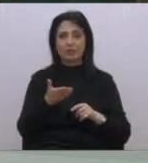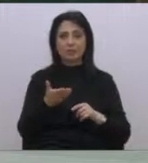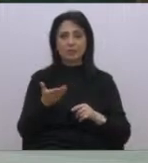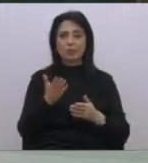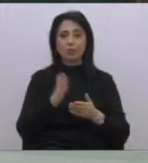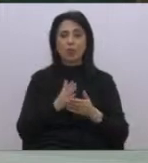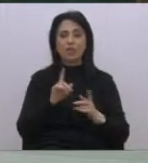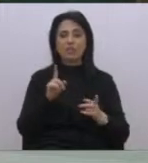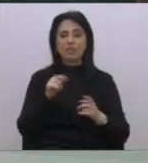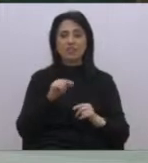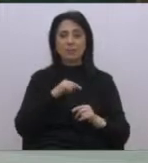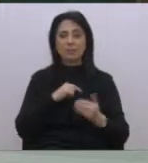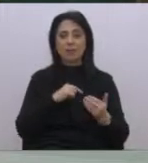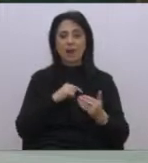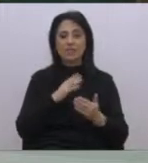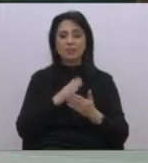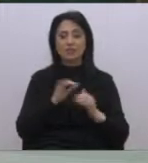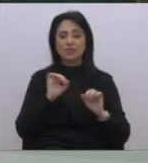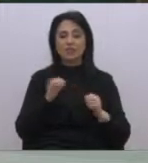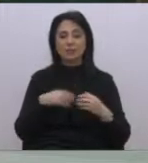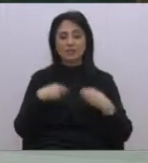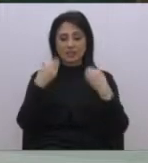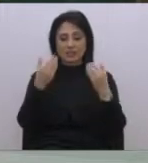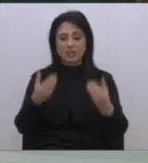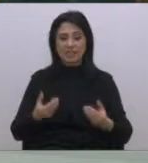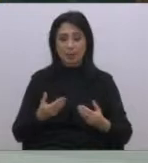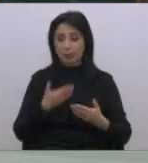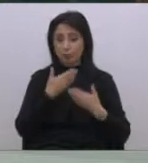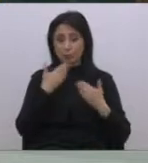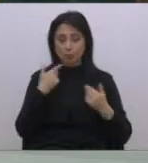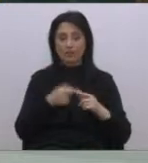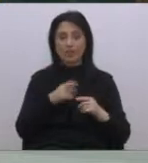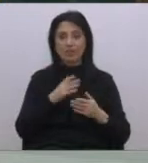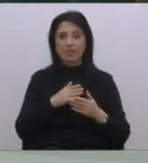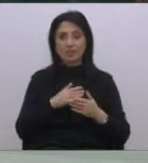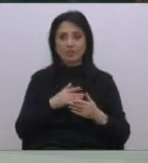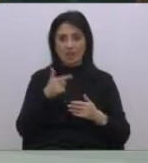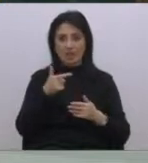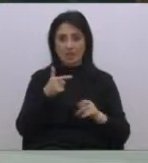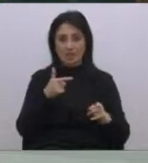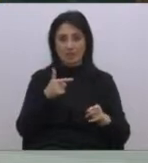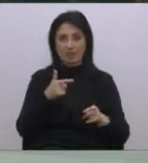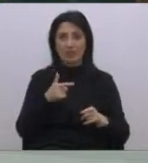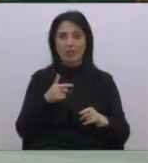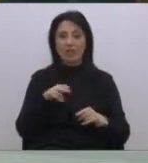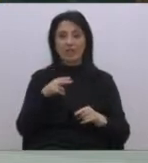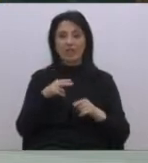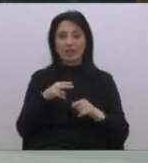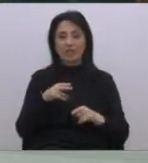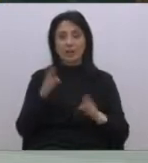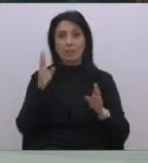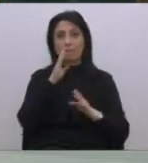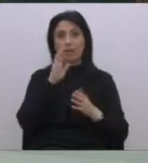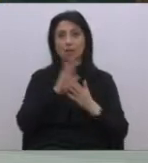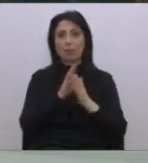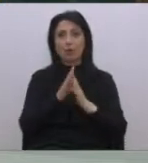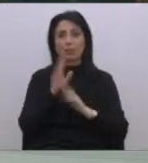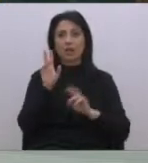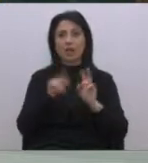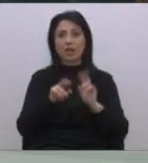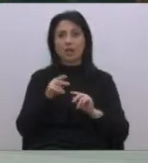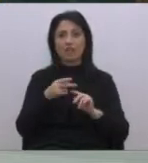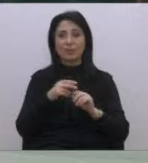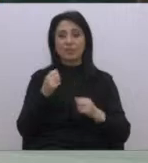თვალი სათანადო მახასიათებლების მქონე ზამთრის საბურავით არ არის აღჭურვილი, ეს არის გქვე პუნქტი. დქვე პუნქტში მეტეოროლოგიური პირობების გათვალისწინებით